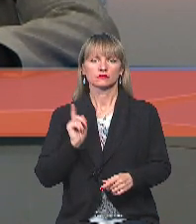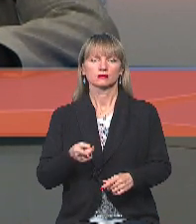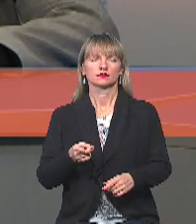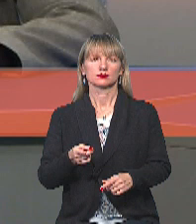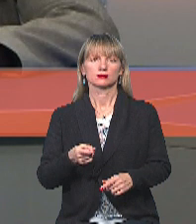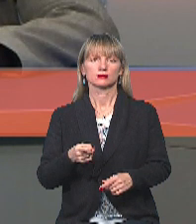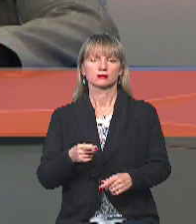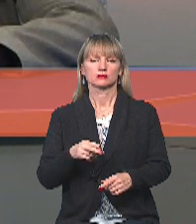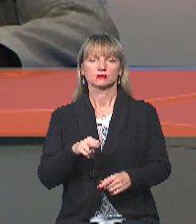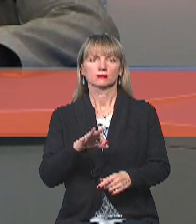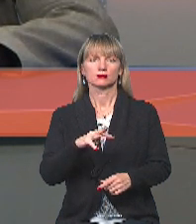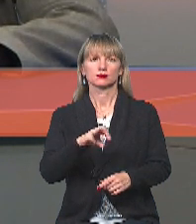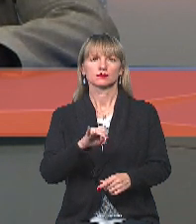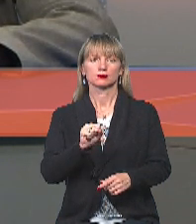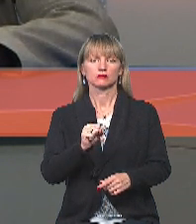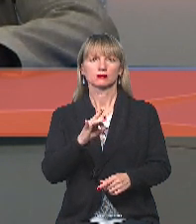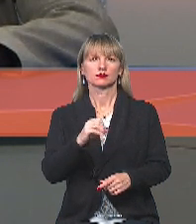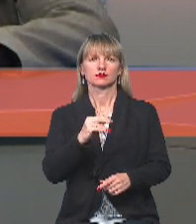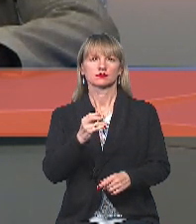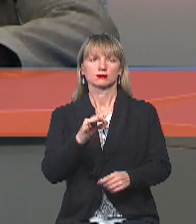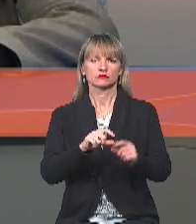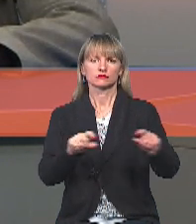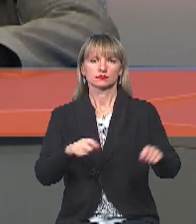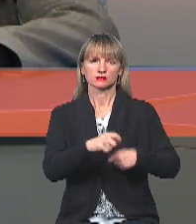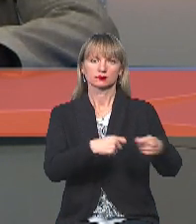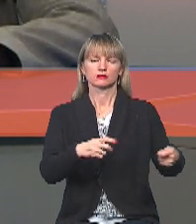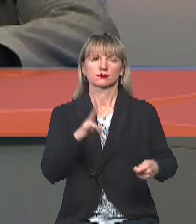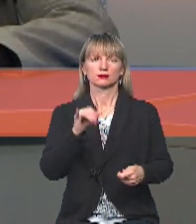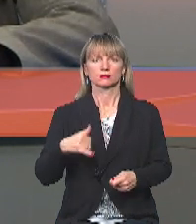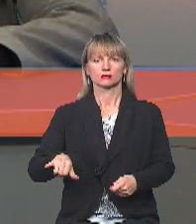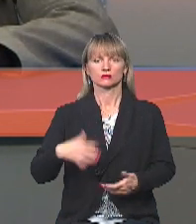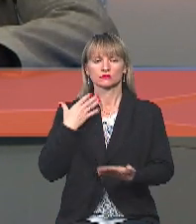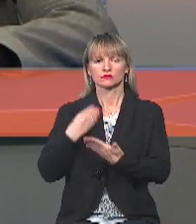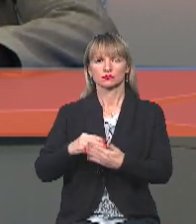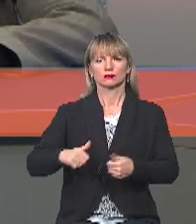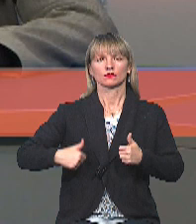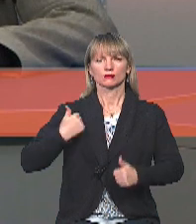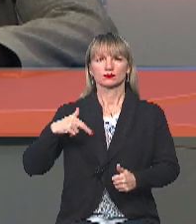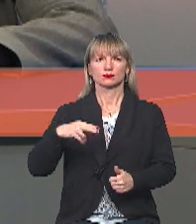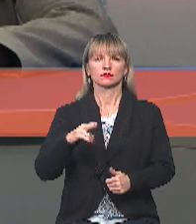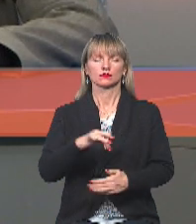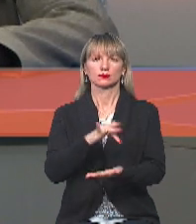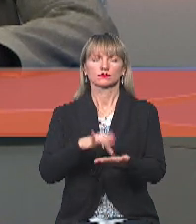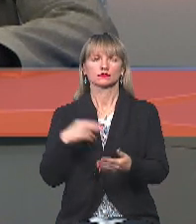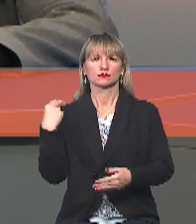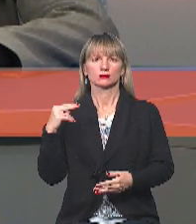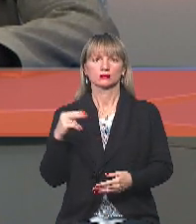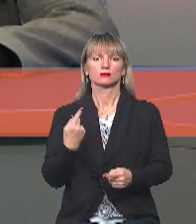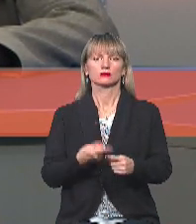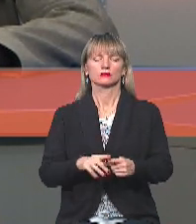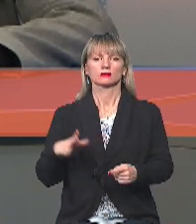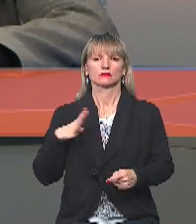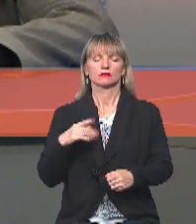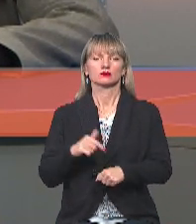помаранчеву стрічку начепила на свою чорну сумку і з гордістю йшла по місту Запоріжжю. Оце